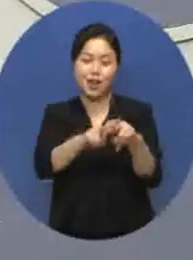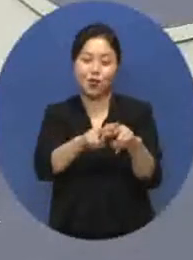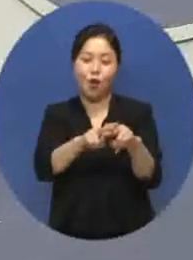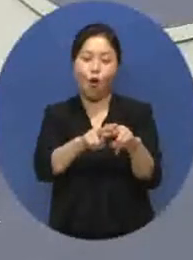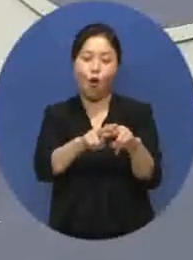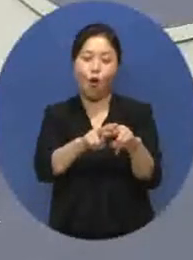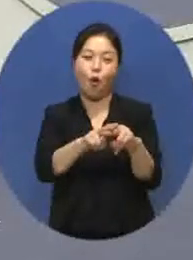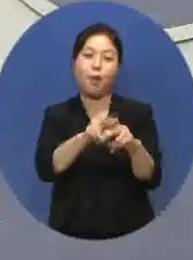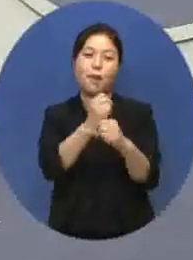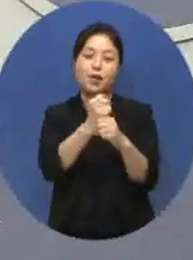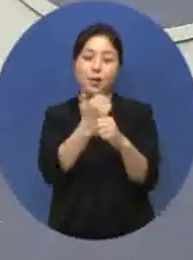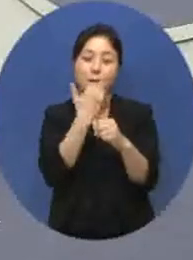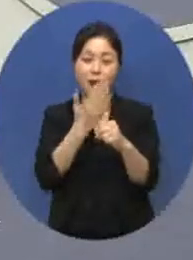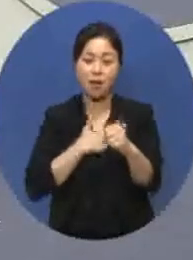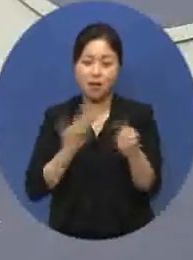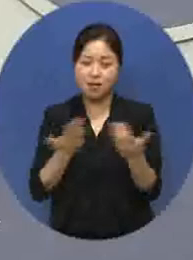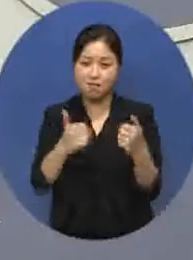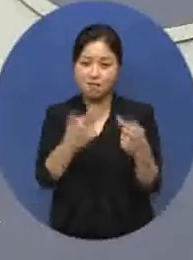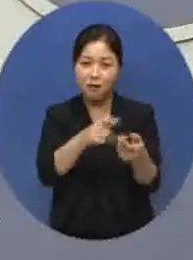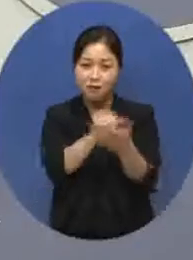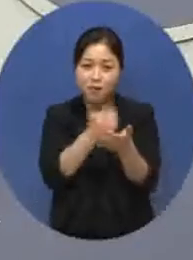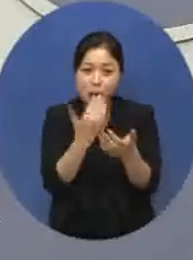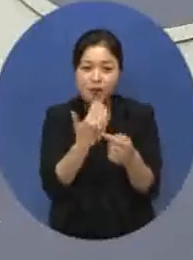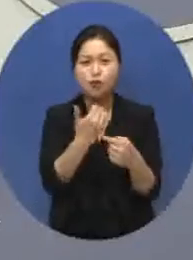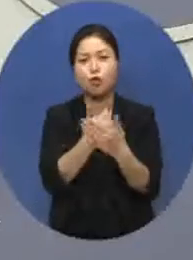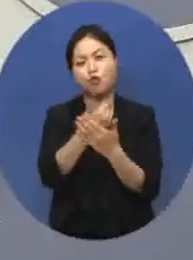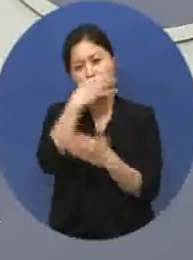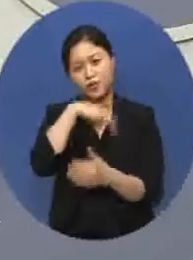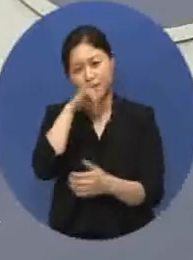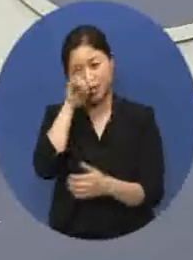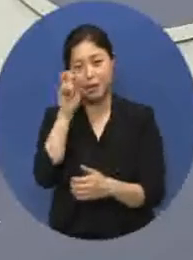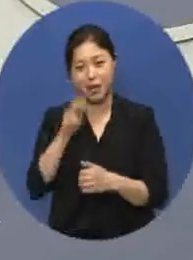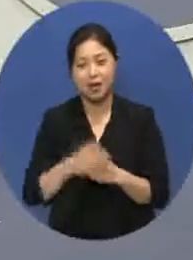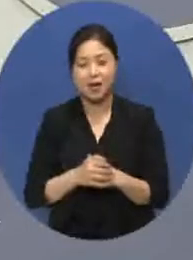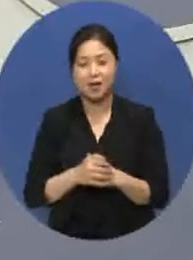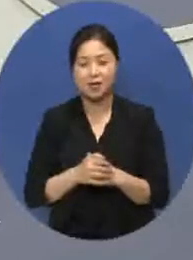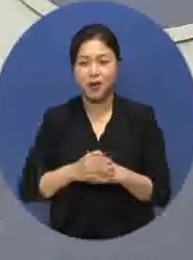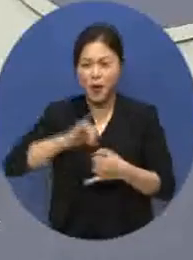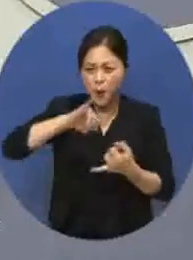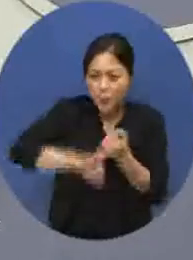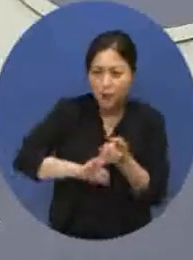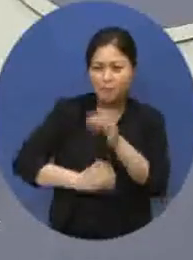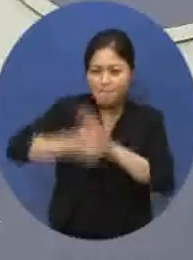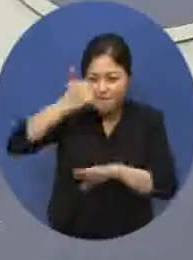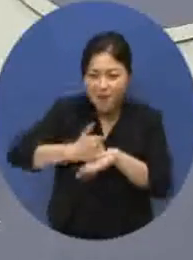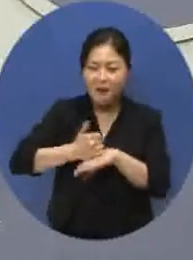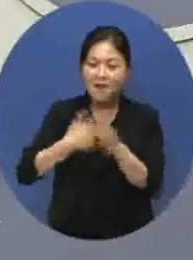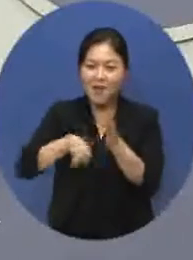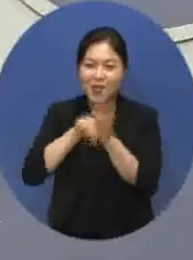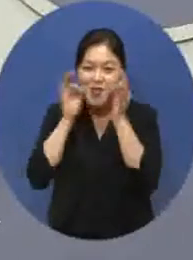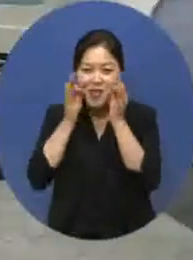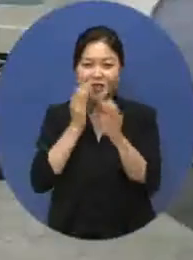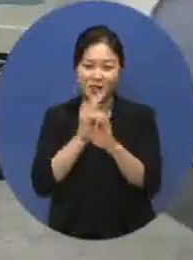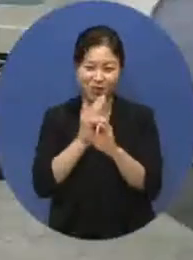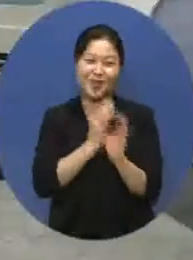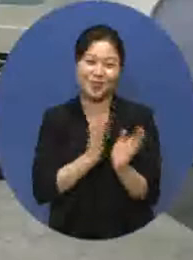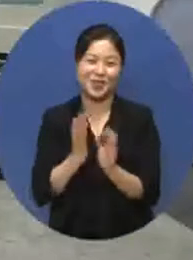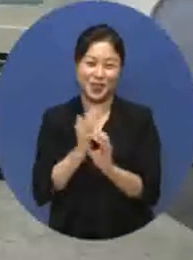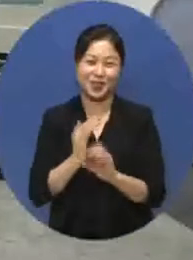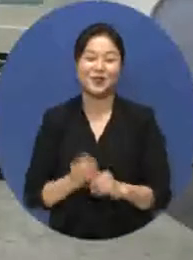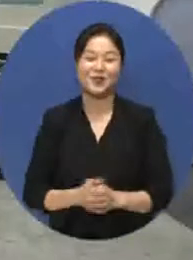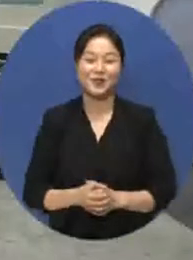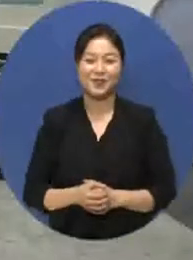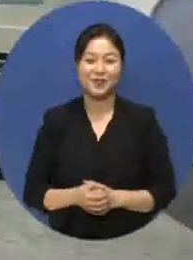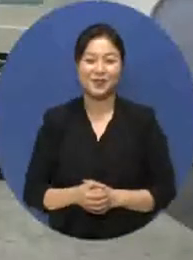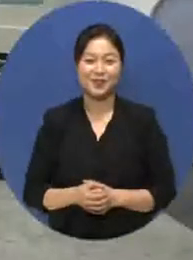하고 직업을 하는데도 아마 도움이 될 걸로 생각을 해서 이건 기필코 해내야 될 일이라고 준비를 하고 있습니다.